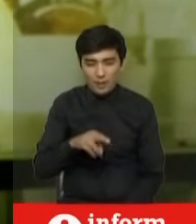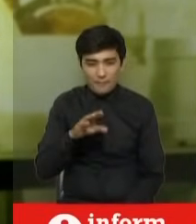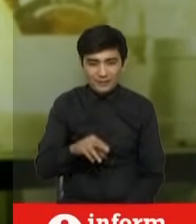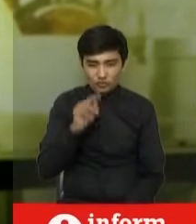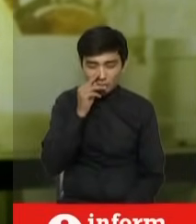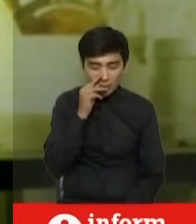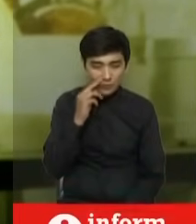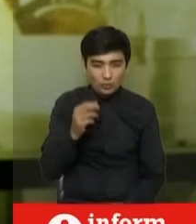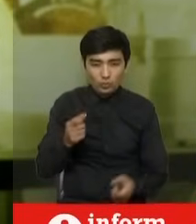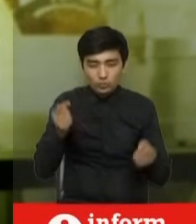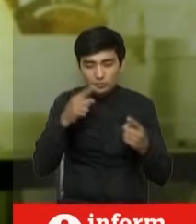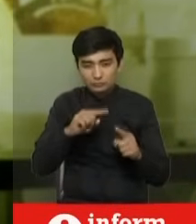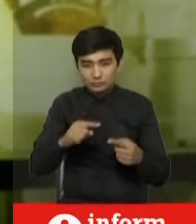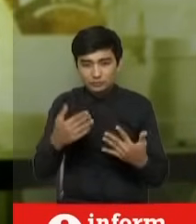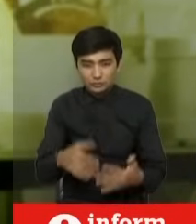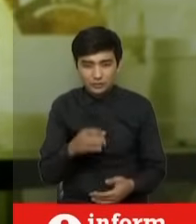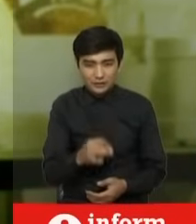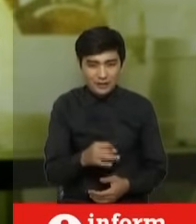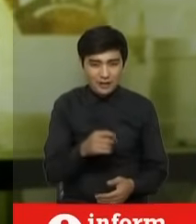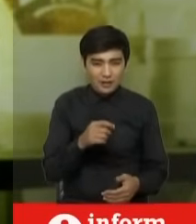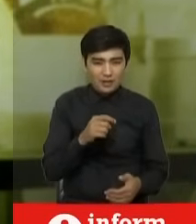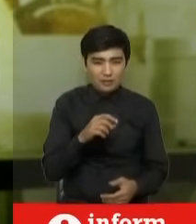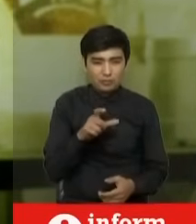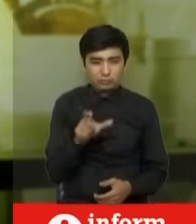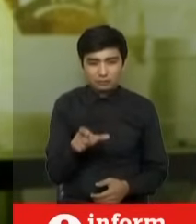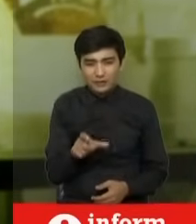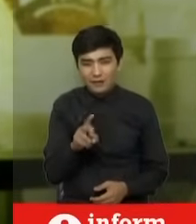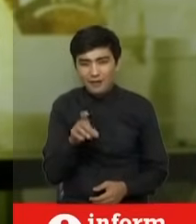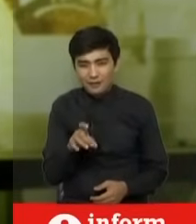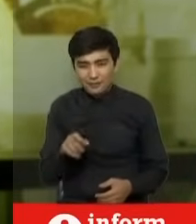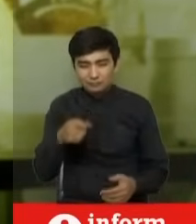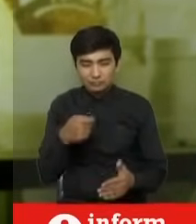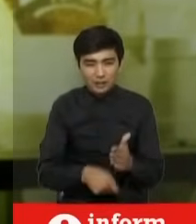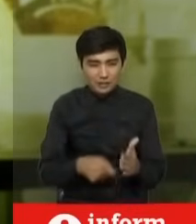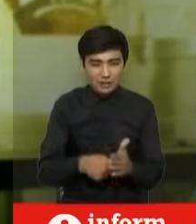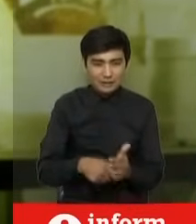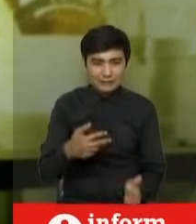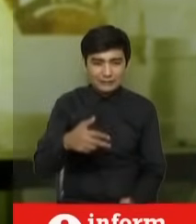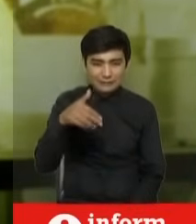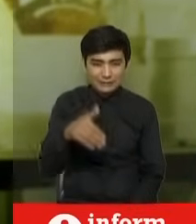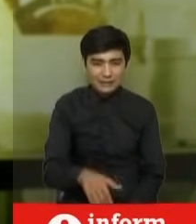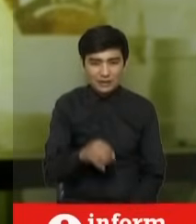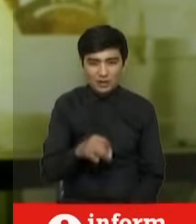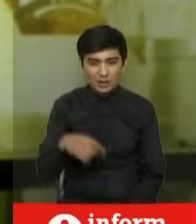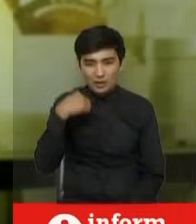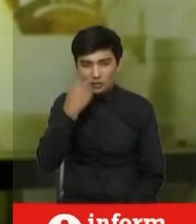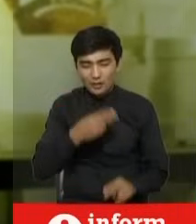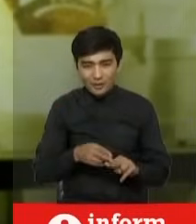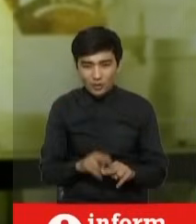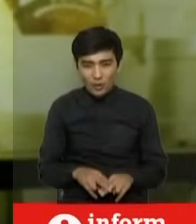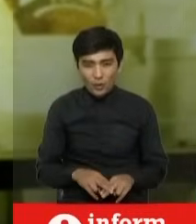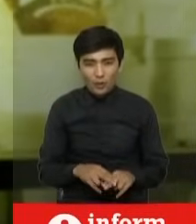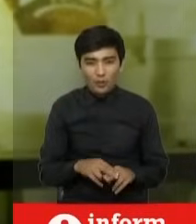Шокирует и количество заблокированных банковских карт. Их 30 тысяч. принадлежат они подставным лицам, которые